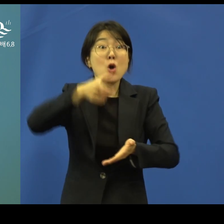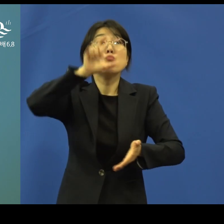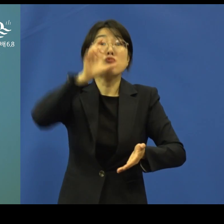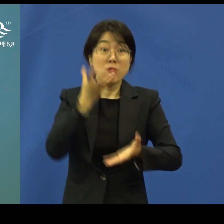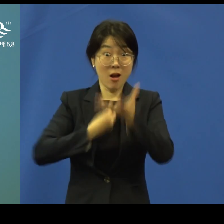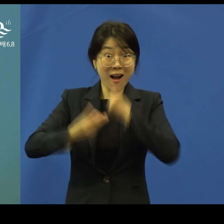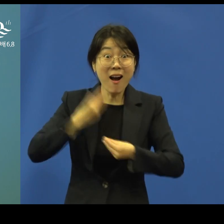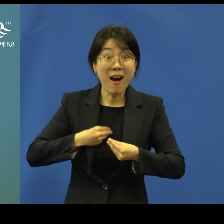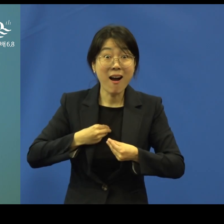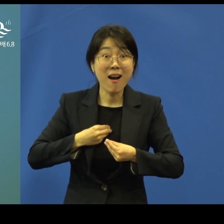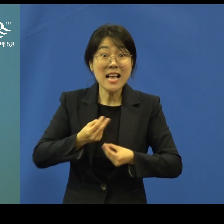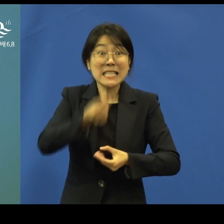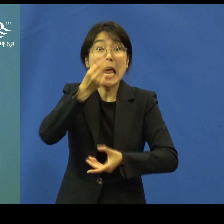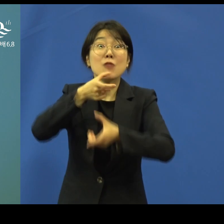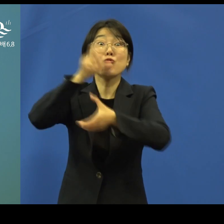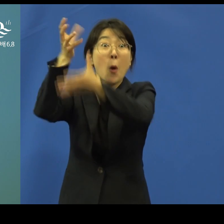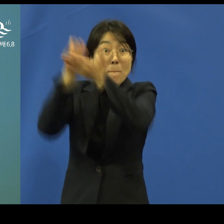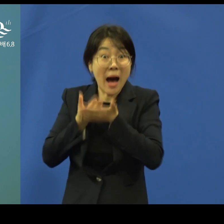의미 없습니다.